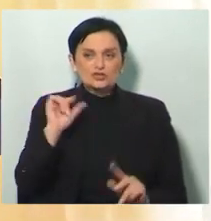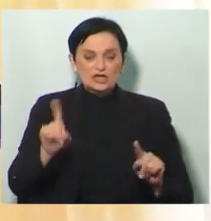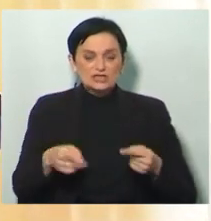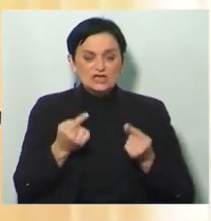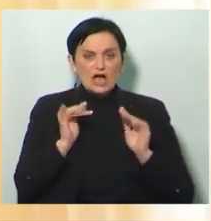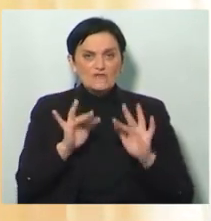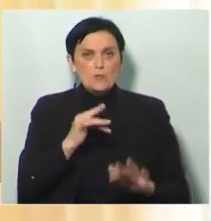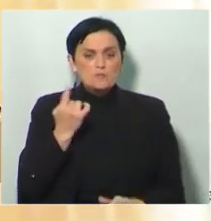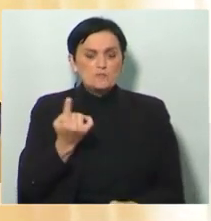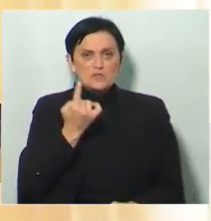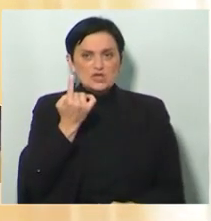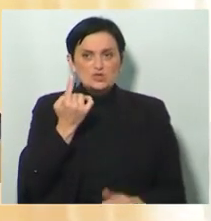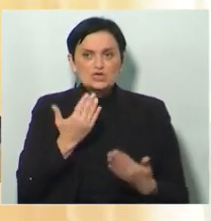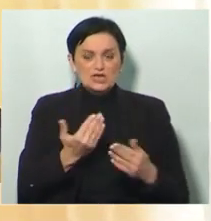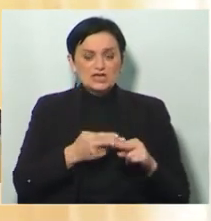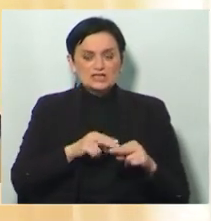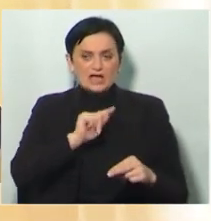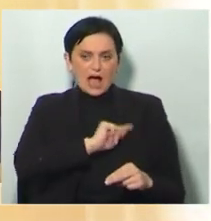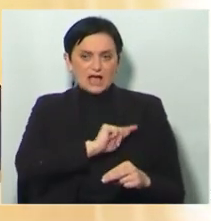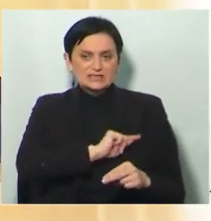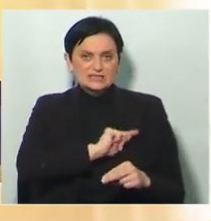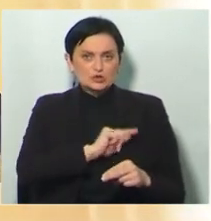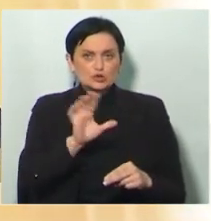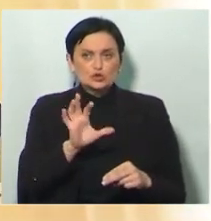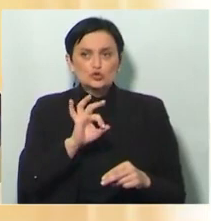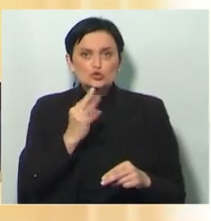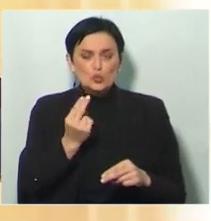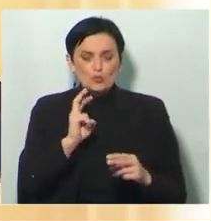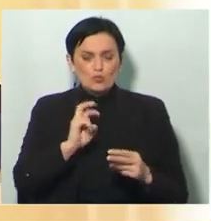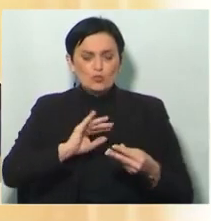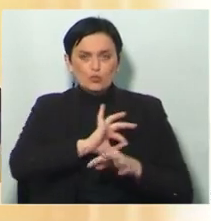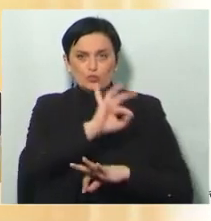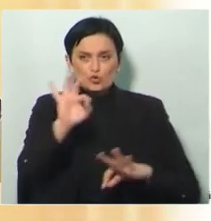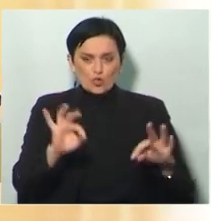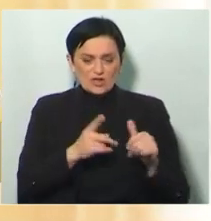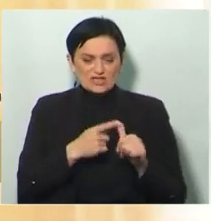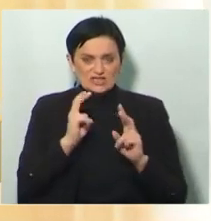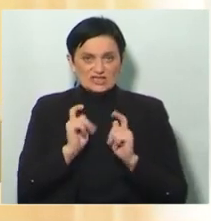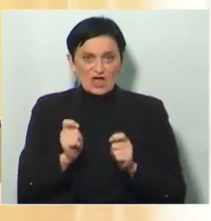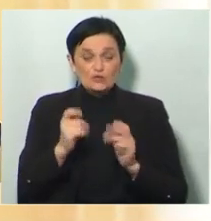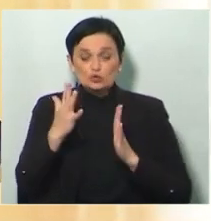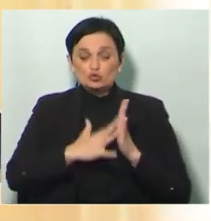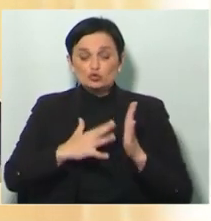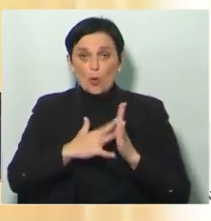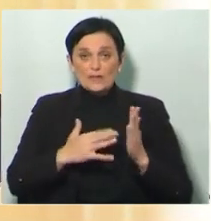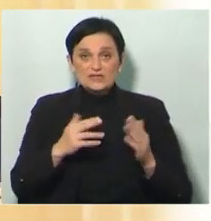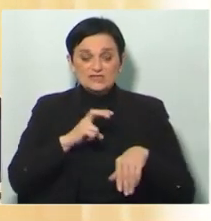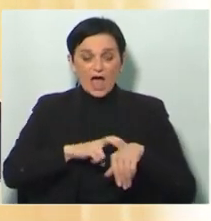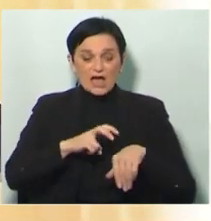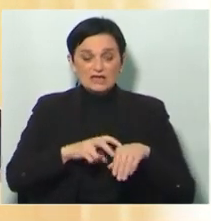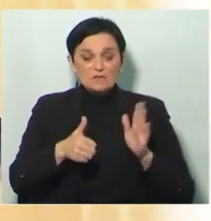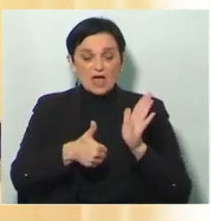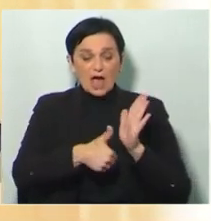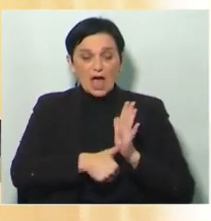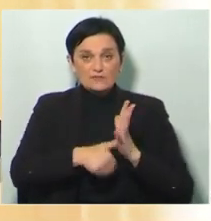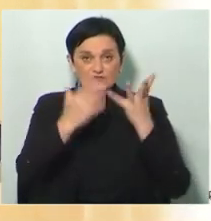განვახორციელეთ პირველად ტრანსდისციპლინური ხასიათის სოციალური პროექტი, ასე დავარქვით სოფლის ექიმის 6 დღე,